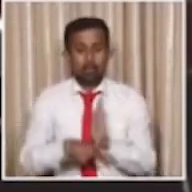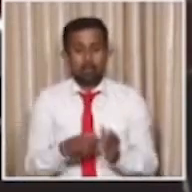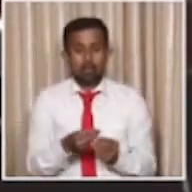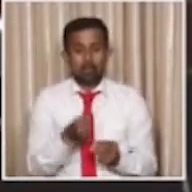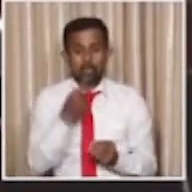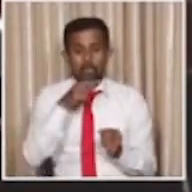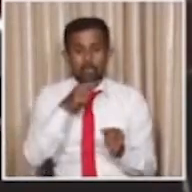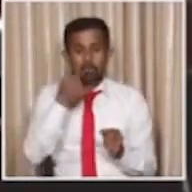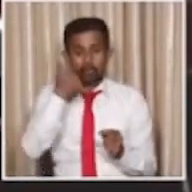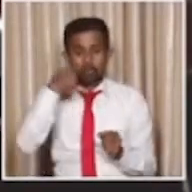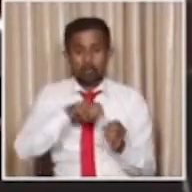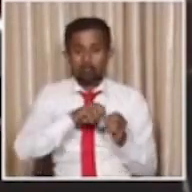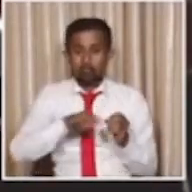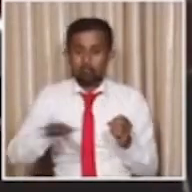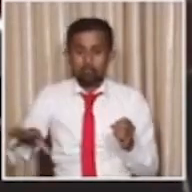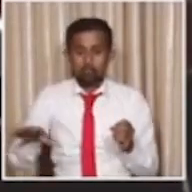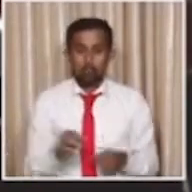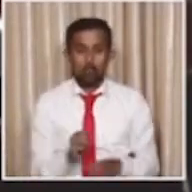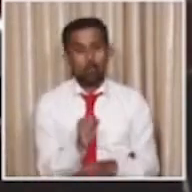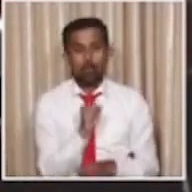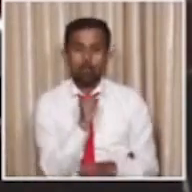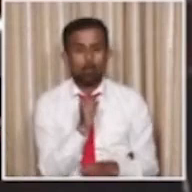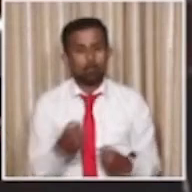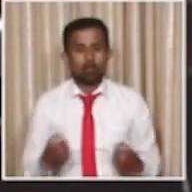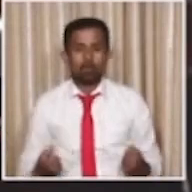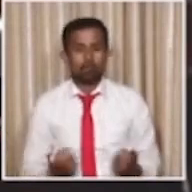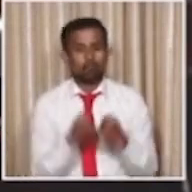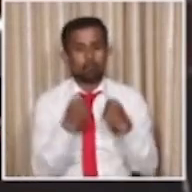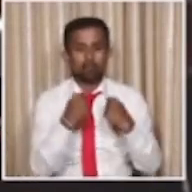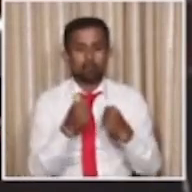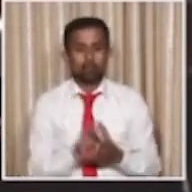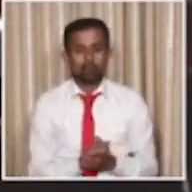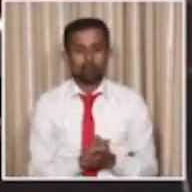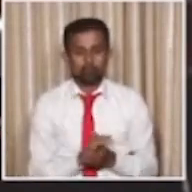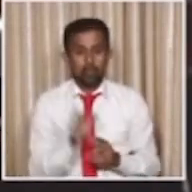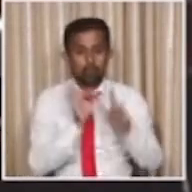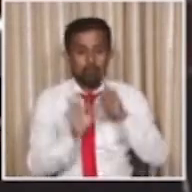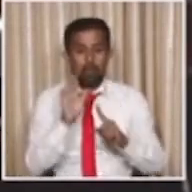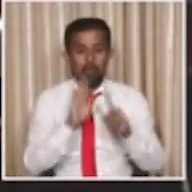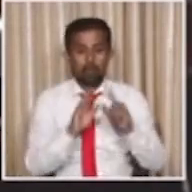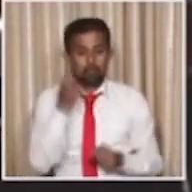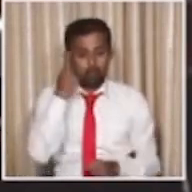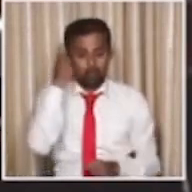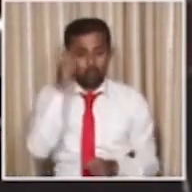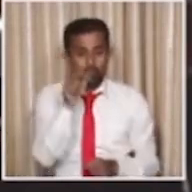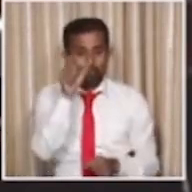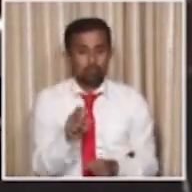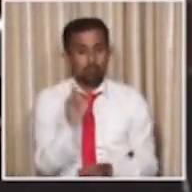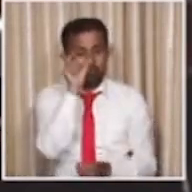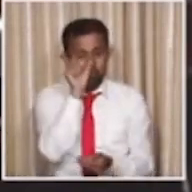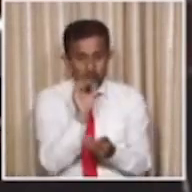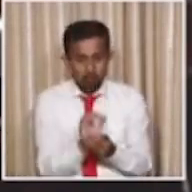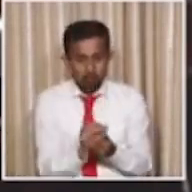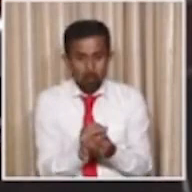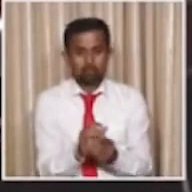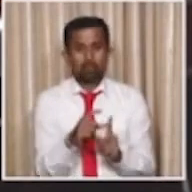තෙල් කාන්දු වෙන පටන් ගත්තා නම් මොන වගේ අනතුරක්ද ඇති වෙන්නේ කියන එක. මම හිතන්නේ මේ කතාව අහගෙන ඉන්න බුද්ධිමත් ජනතාවගේ අවධානය මම